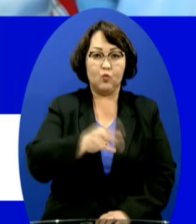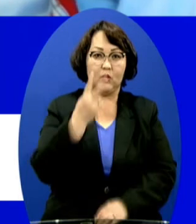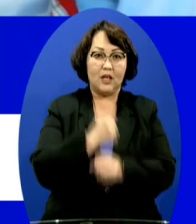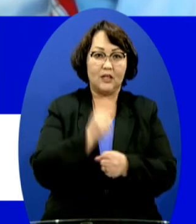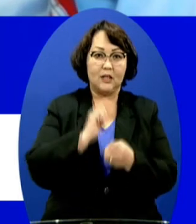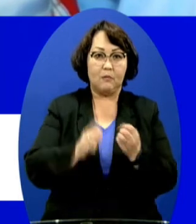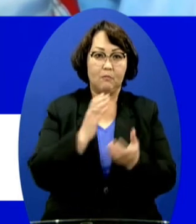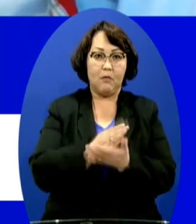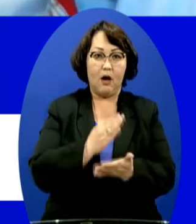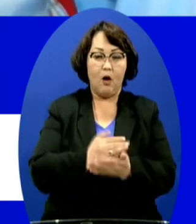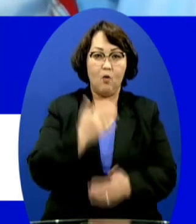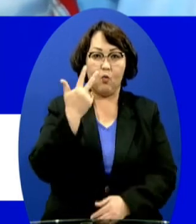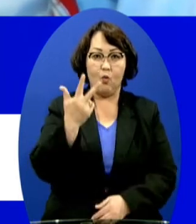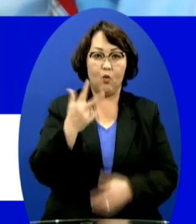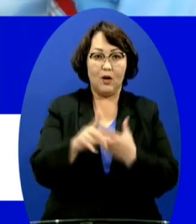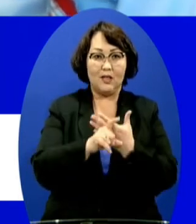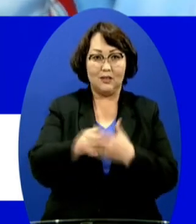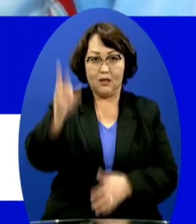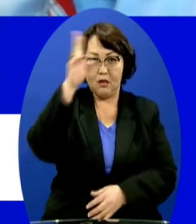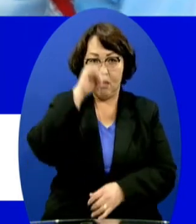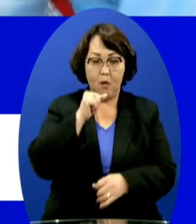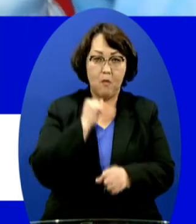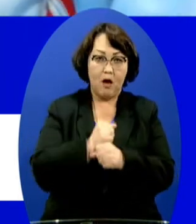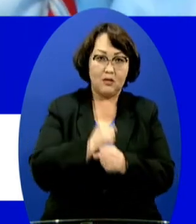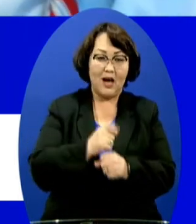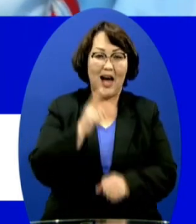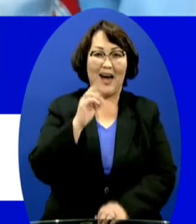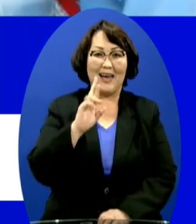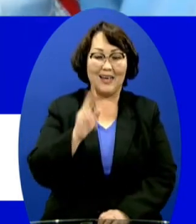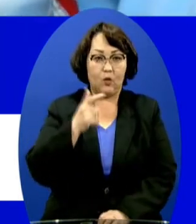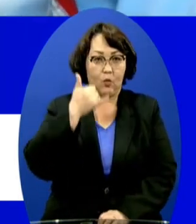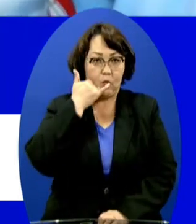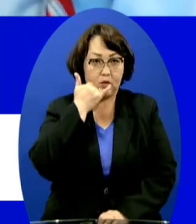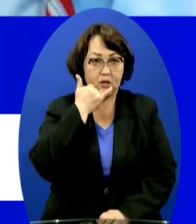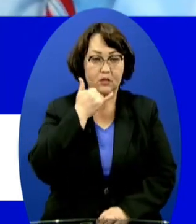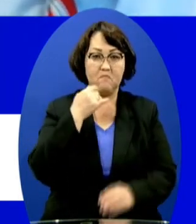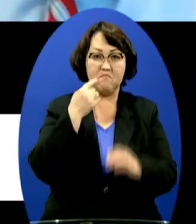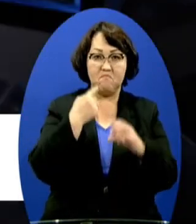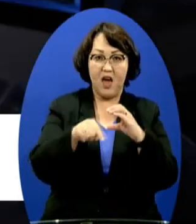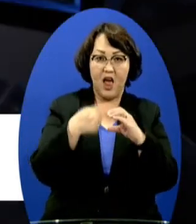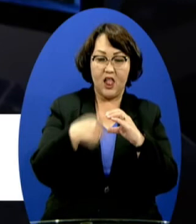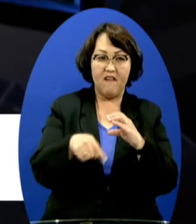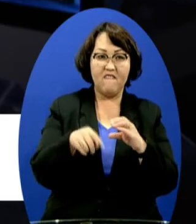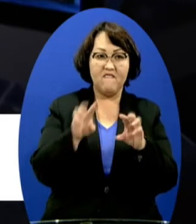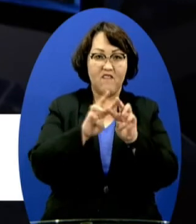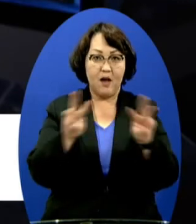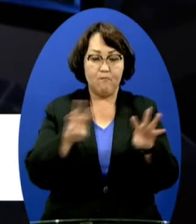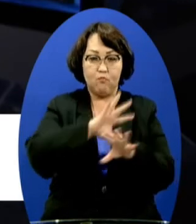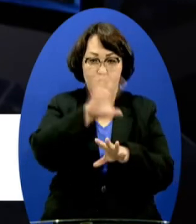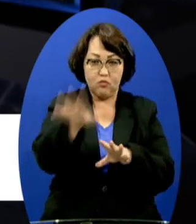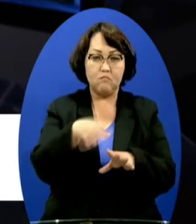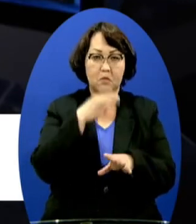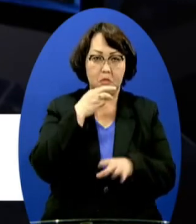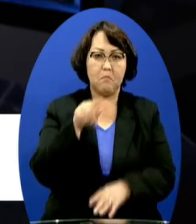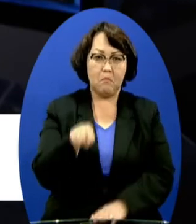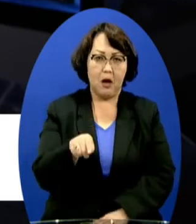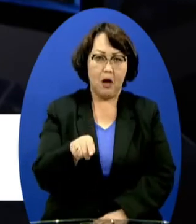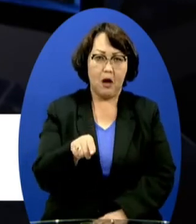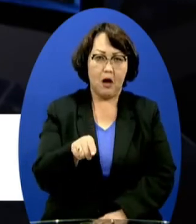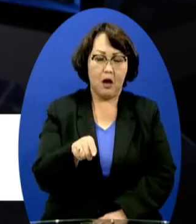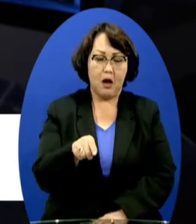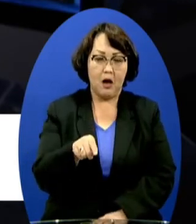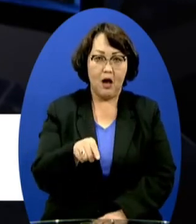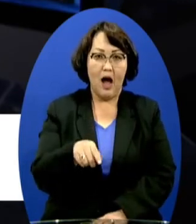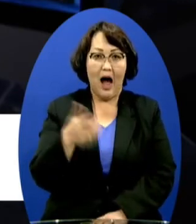3 дипломатлогчийн газрын хаяг, утас, имейл, вебсайтууд нь бүгд байгаа. Тэгээд дипломатлогчийн газар болгоны